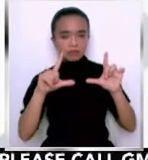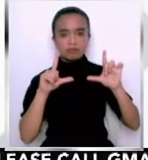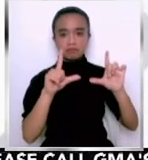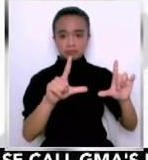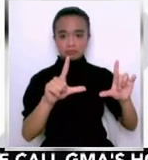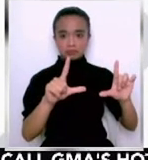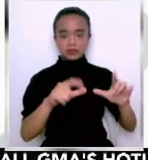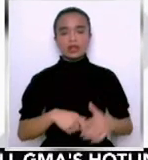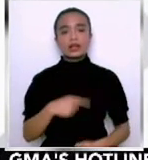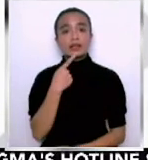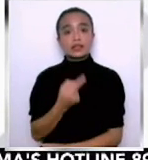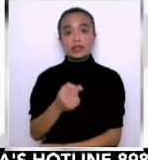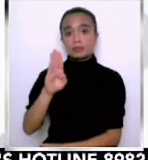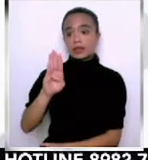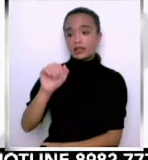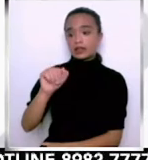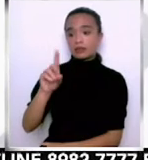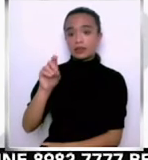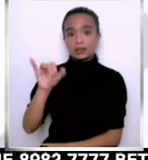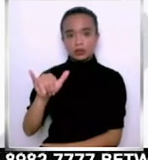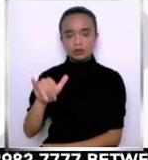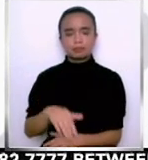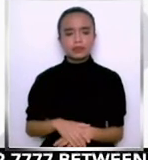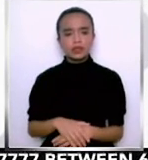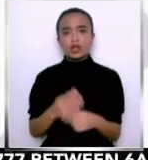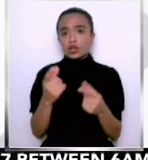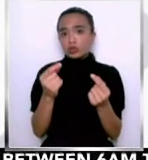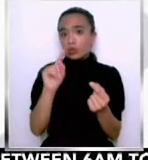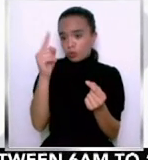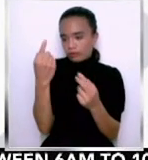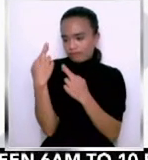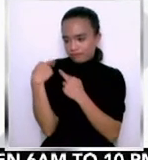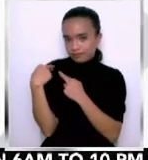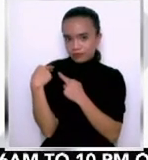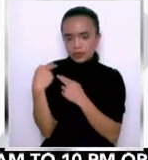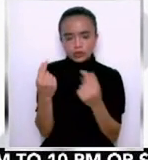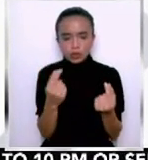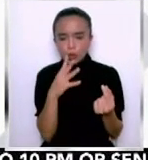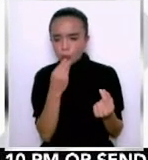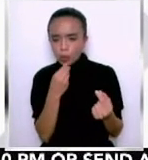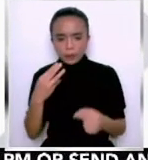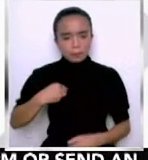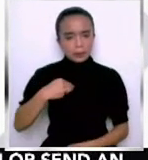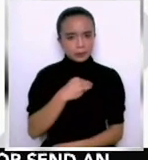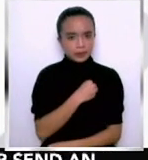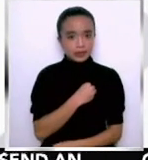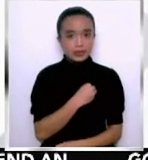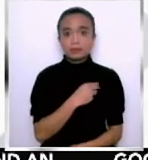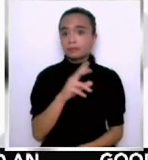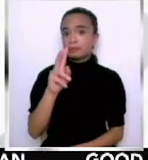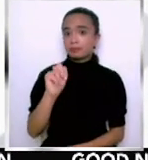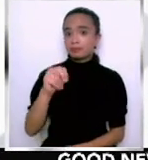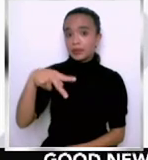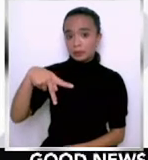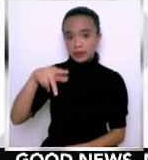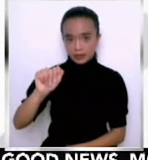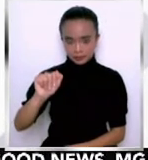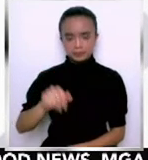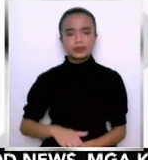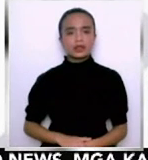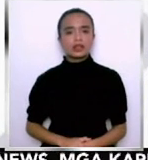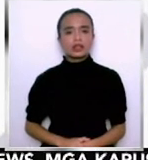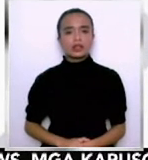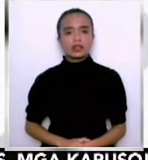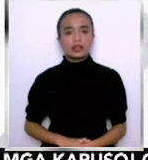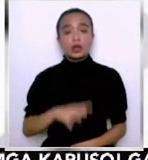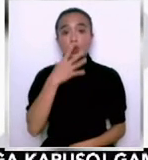kanilang tungkulin na tukuyin ang mga miyembro ng CPP, NPA, NDF. Ang naglalagay raw sa kapahamakan sa